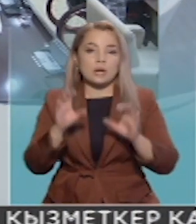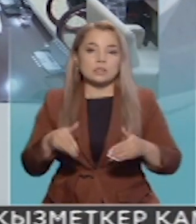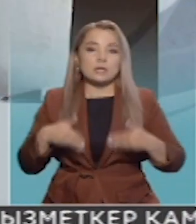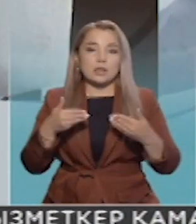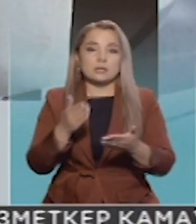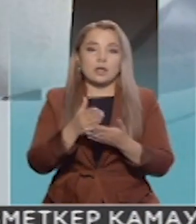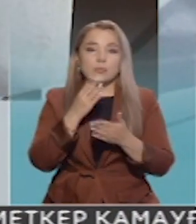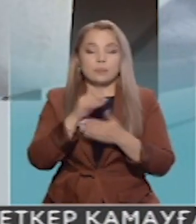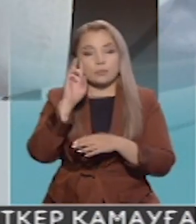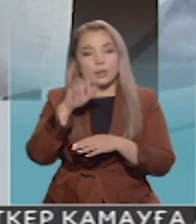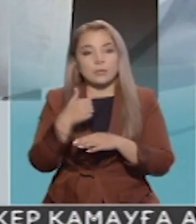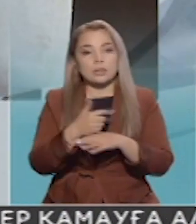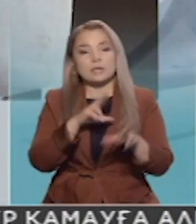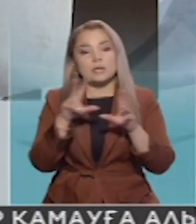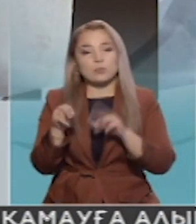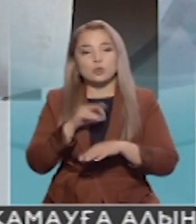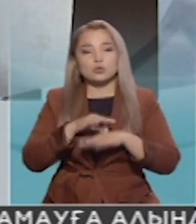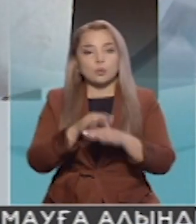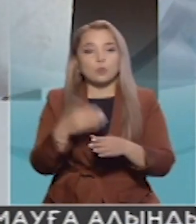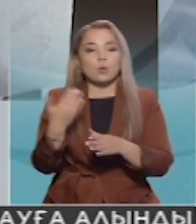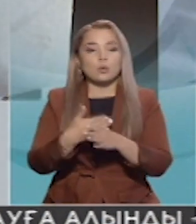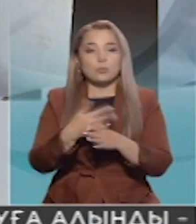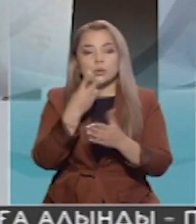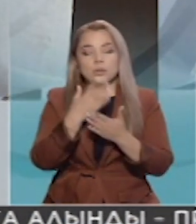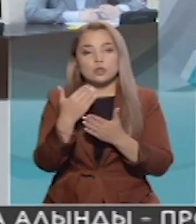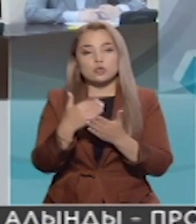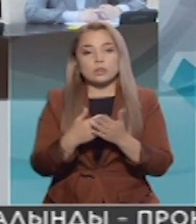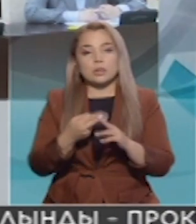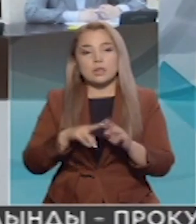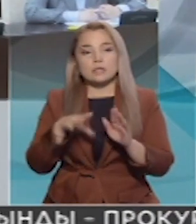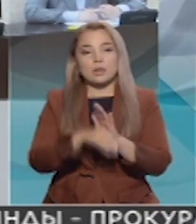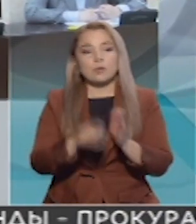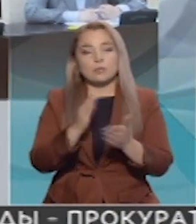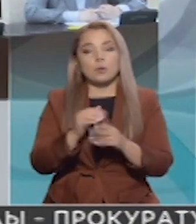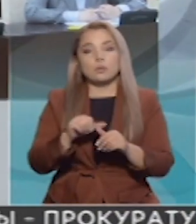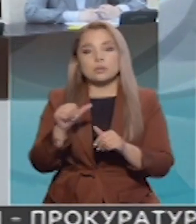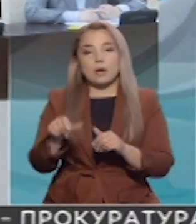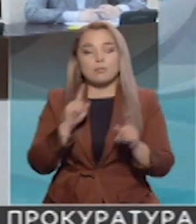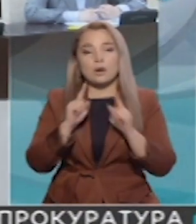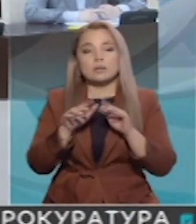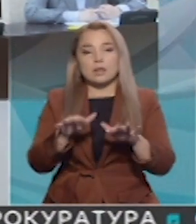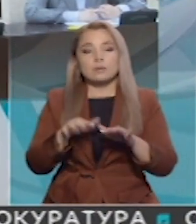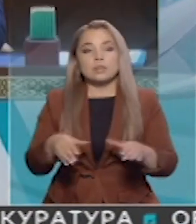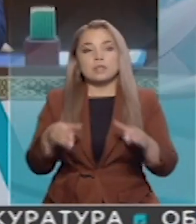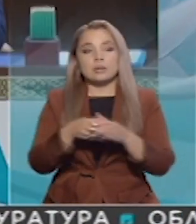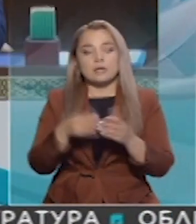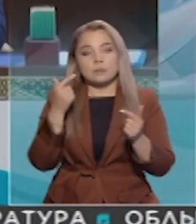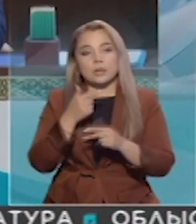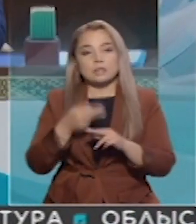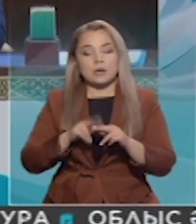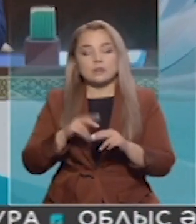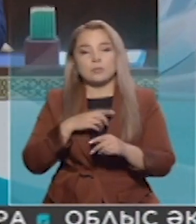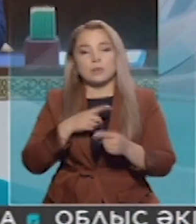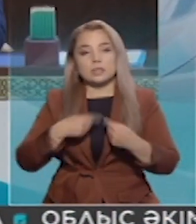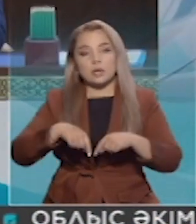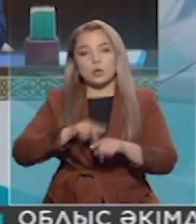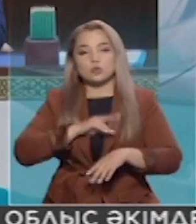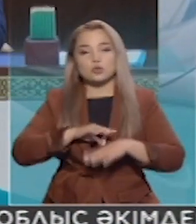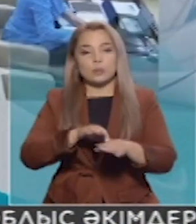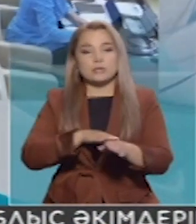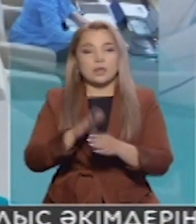кеңесшілері мемлекеттік кепіл болатын көмек көрсету жүйесіне енгізіледі. Бұдан бөлек парламентте зияткерлік меншік туралы да заң жобасы